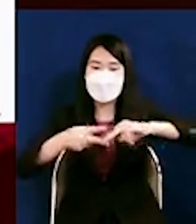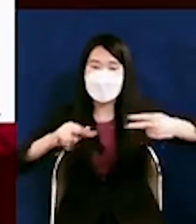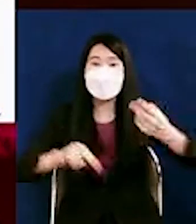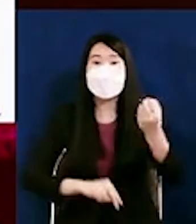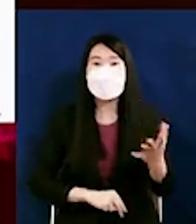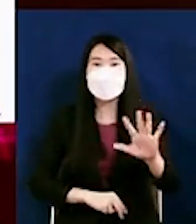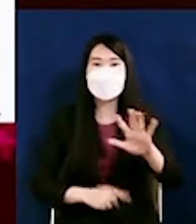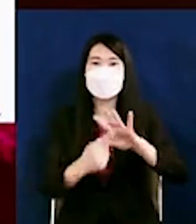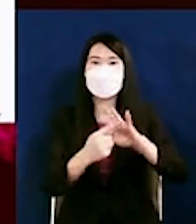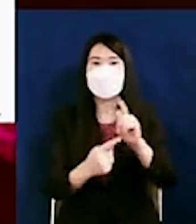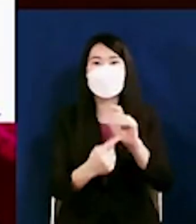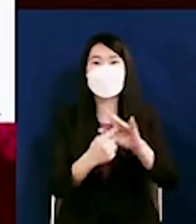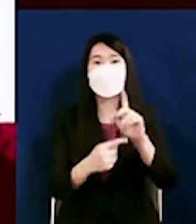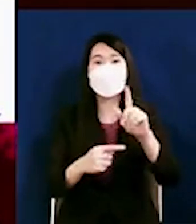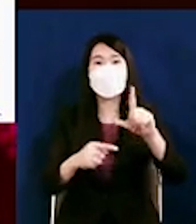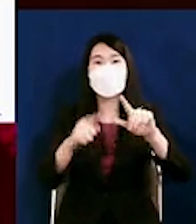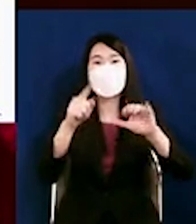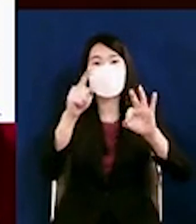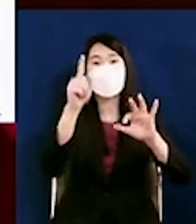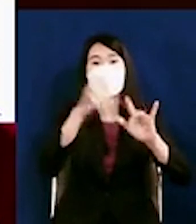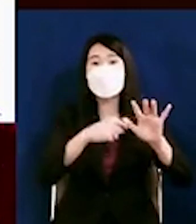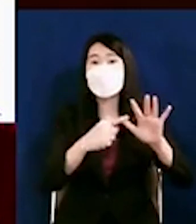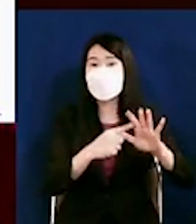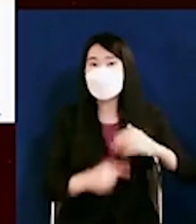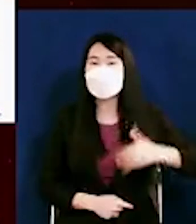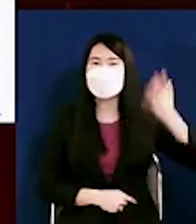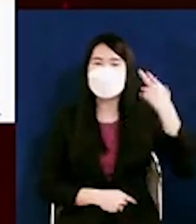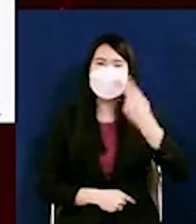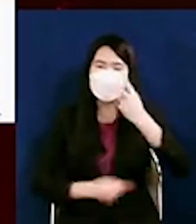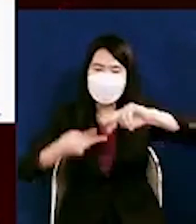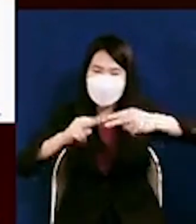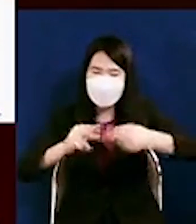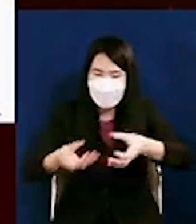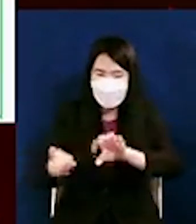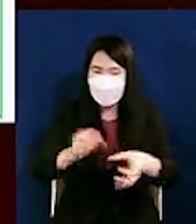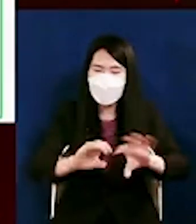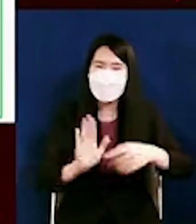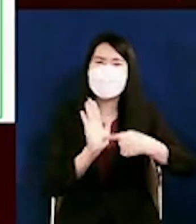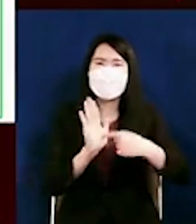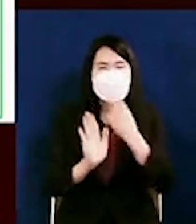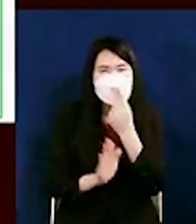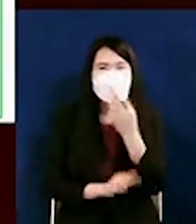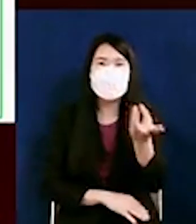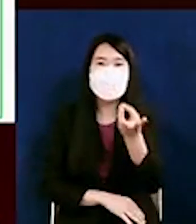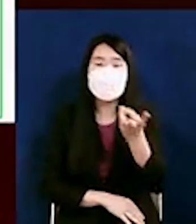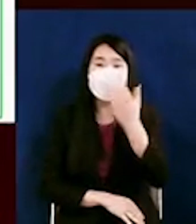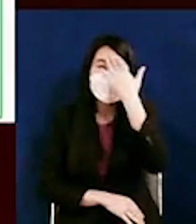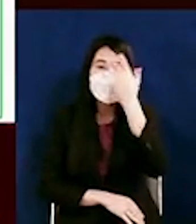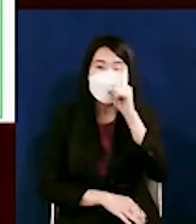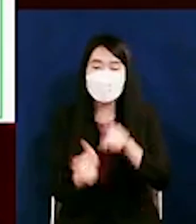ญ่ที่จริงแล้วเนี่ยตอนนั้นเนี่ยมีการตรวจตัวอย่างที่ไม่ค่อยมากอะไรนะครับทำให้เห็นว่าเป็นเ